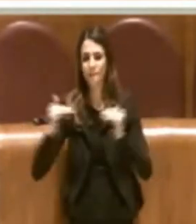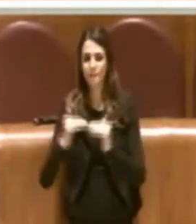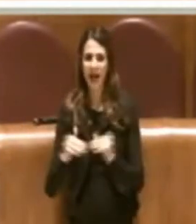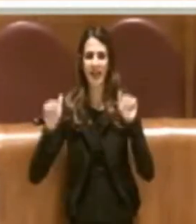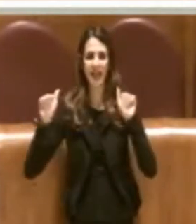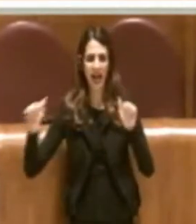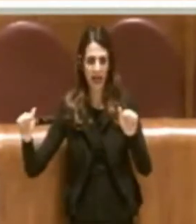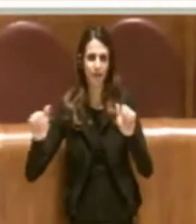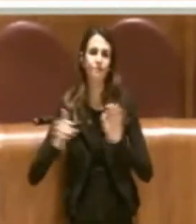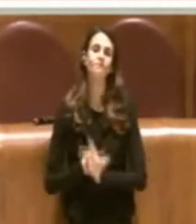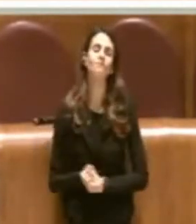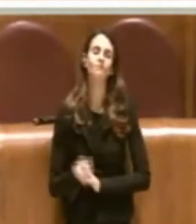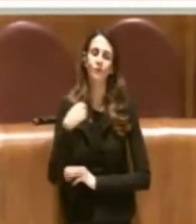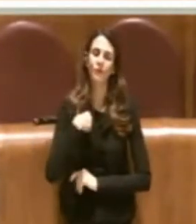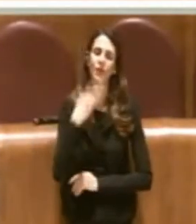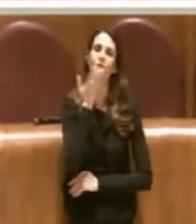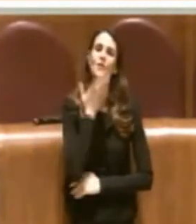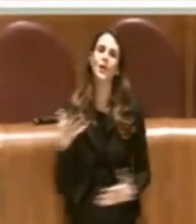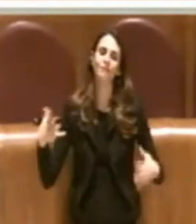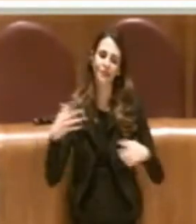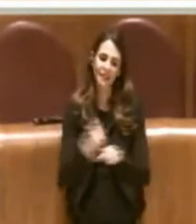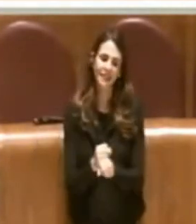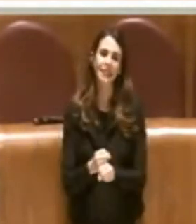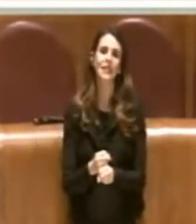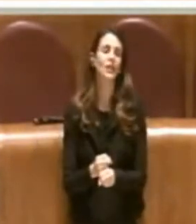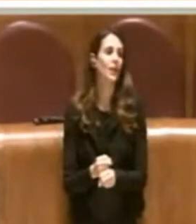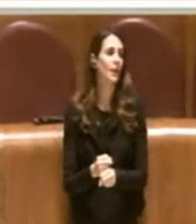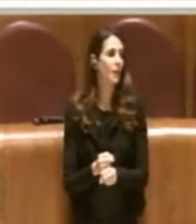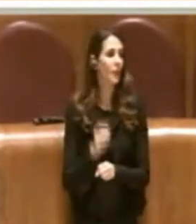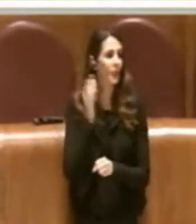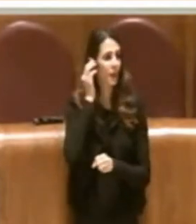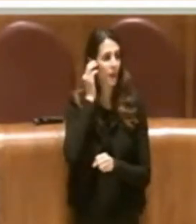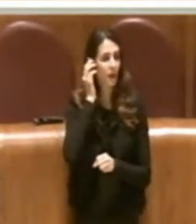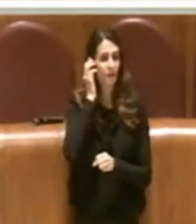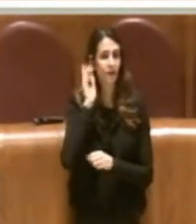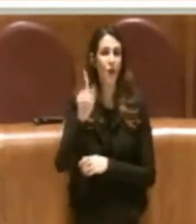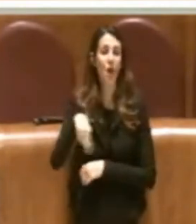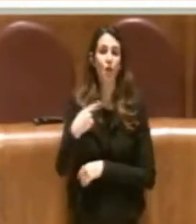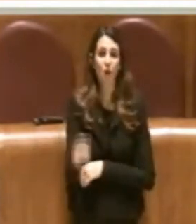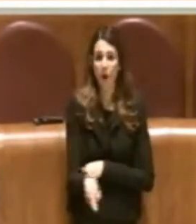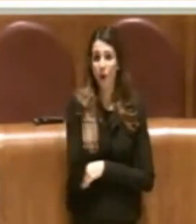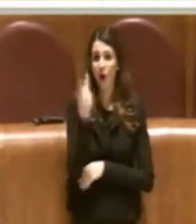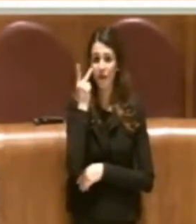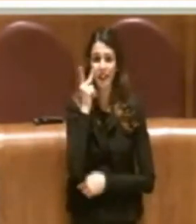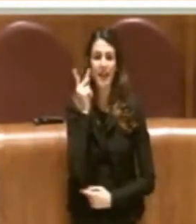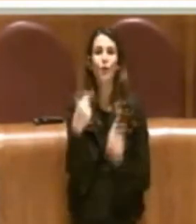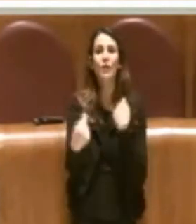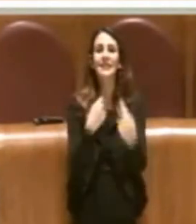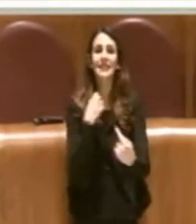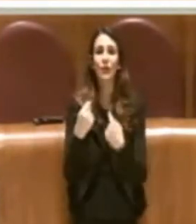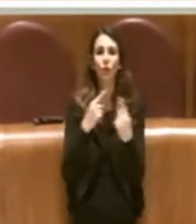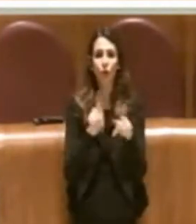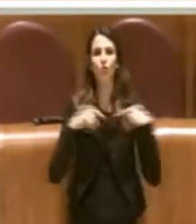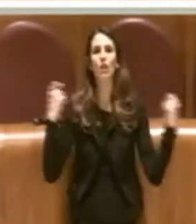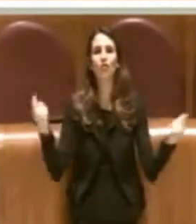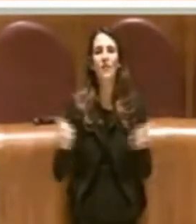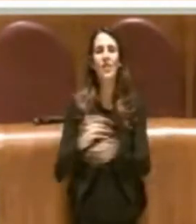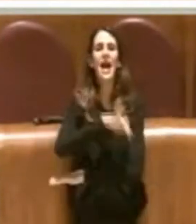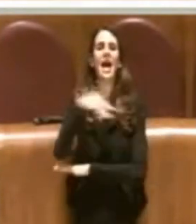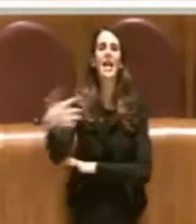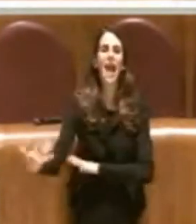Andrei a stringere con l'illustrazione e poi vedremo più nella discussione generale altri dettagli. Grazie.